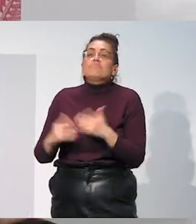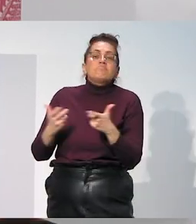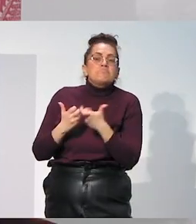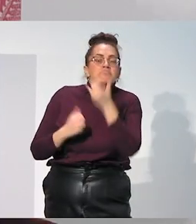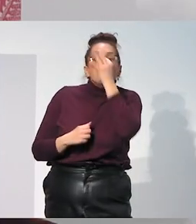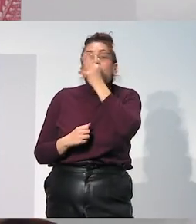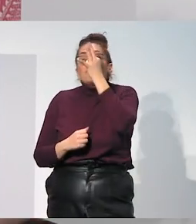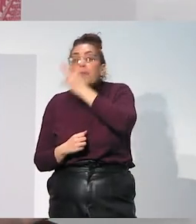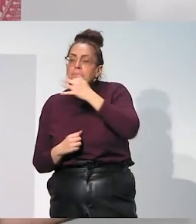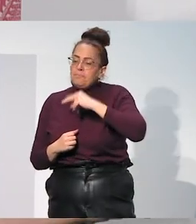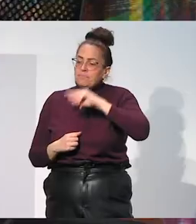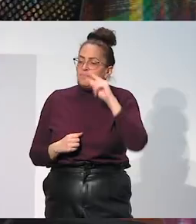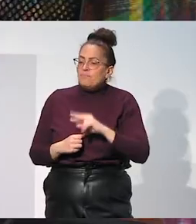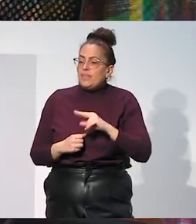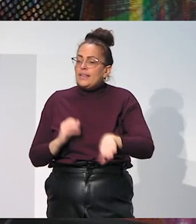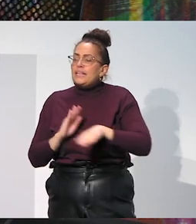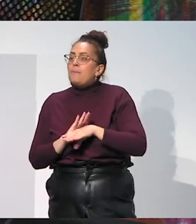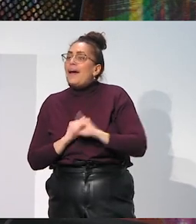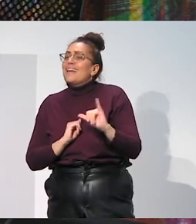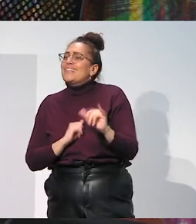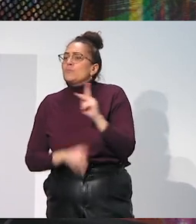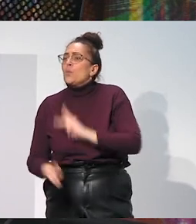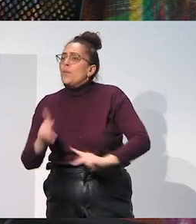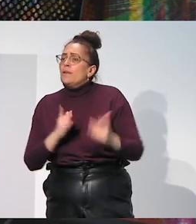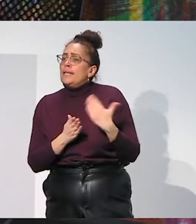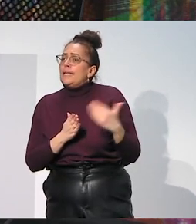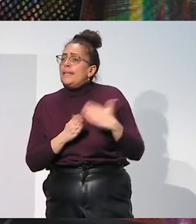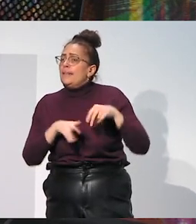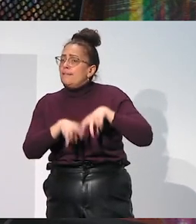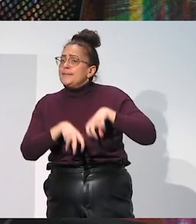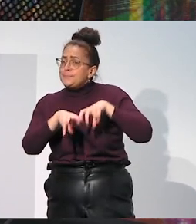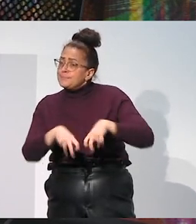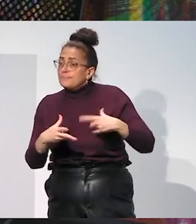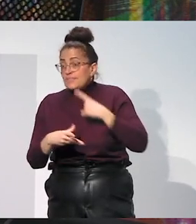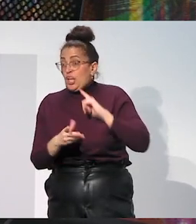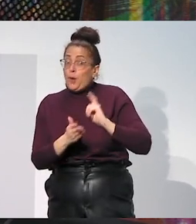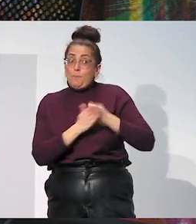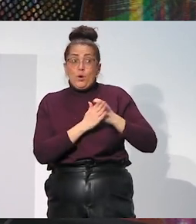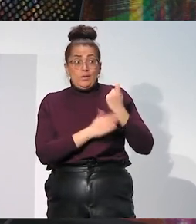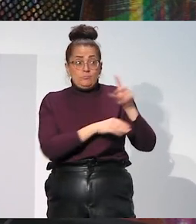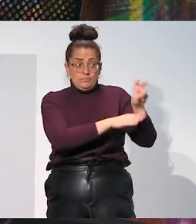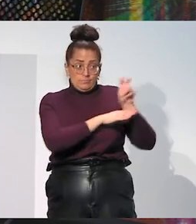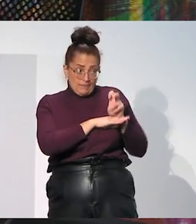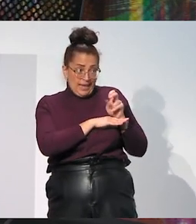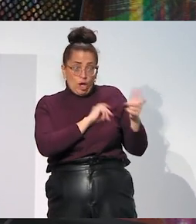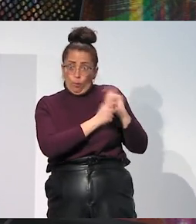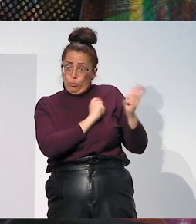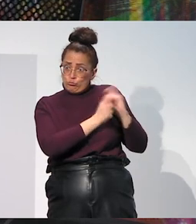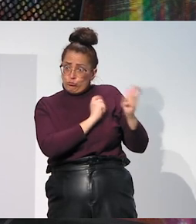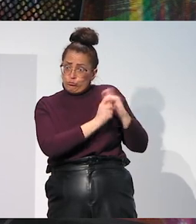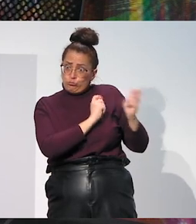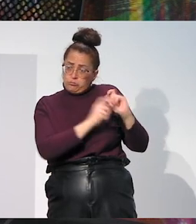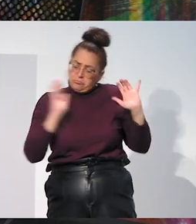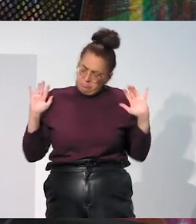ferme qui appartient en grande partie au Crédit Agricole, hein, parce qu'ils ont emprunté et ils remboursent, mais être dans une ferme dans laquelle on peut avoir deux